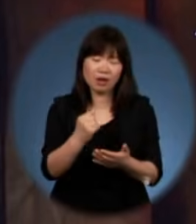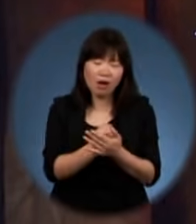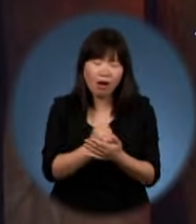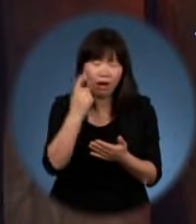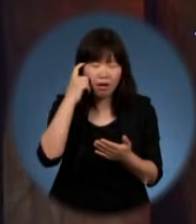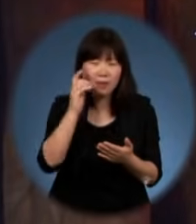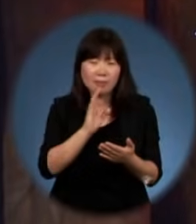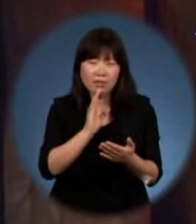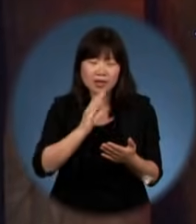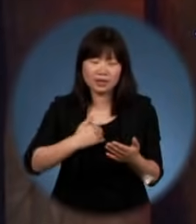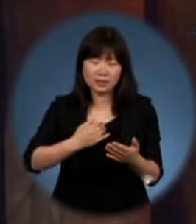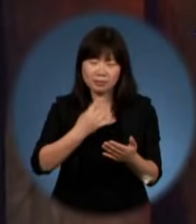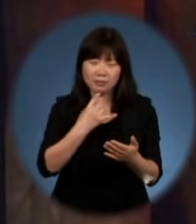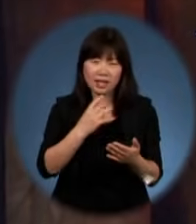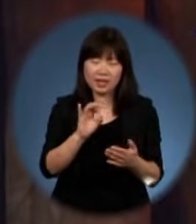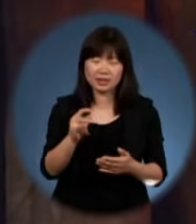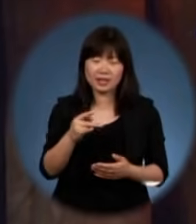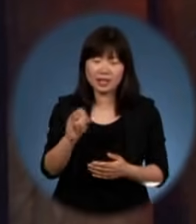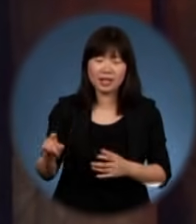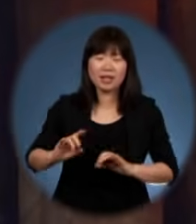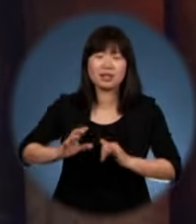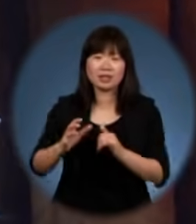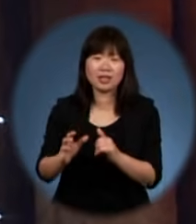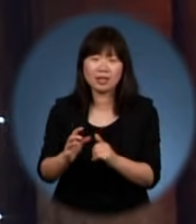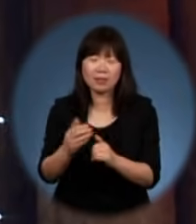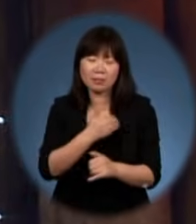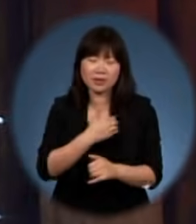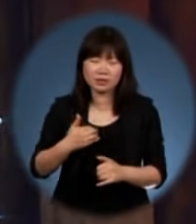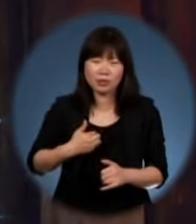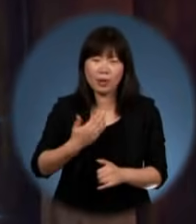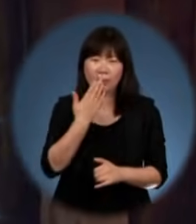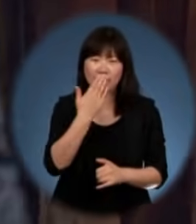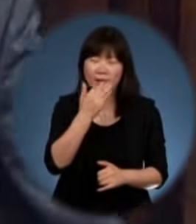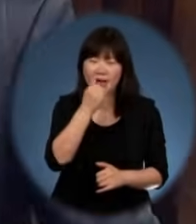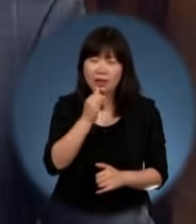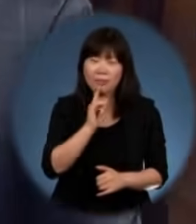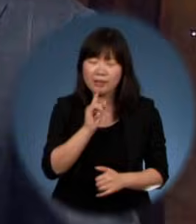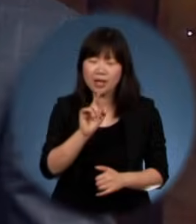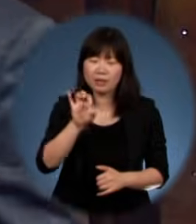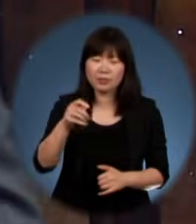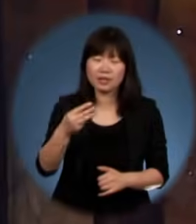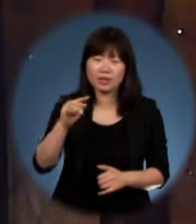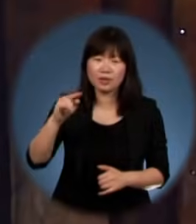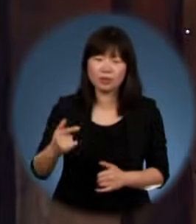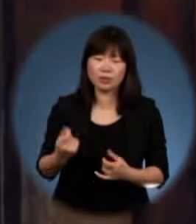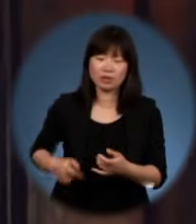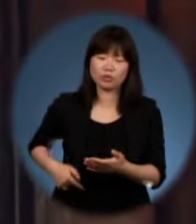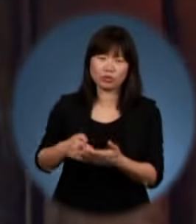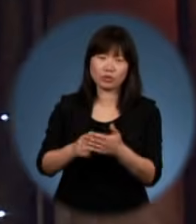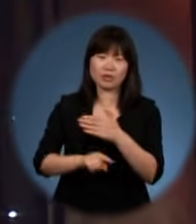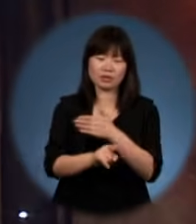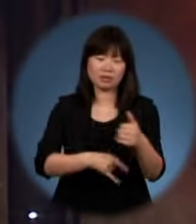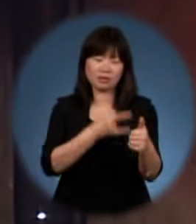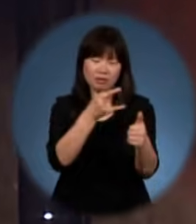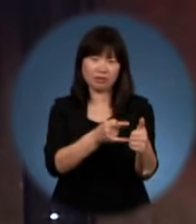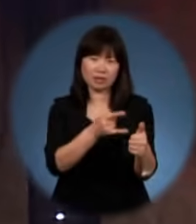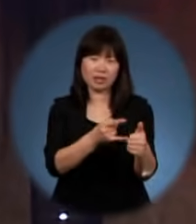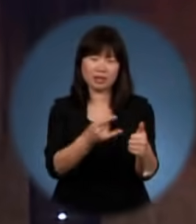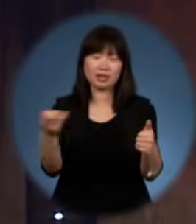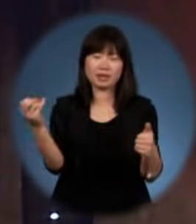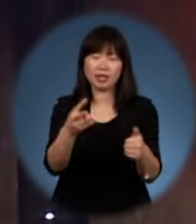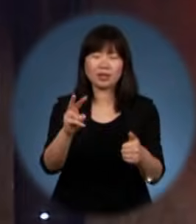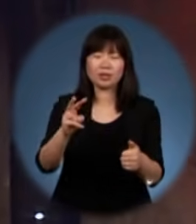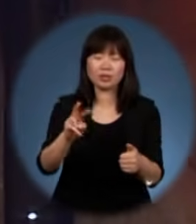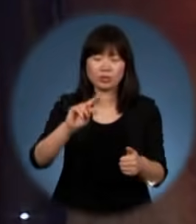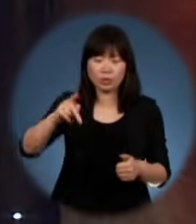한다는 것이죠 자기만 그 이데아의 세계에 만족 한다는 것입니다 프로토 늘 이렇게 출연했어요 슈 들에게 그들에게 다시